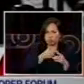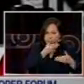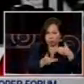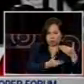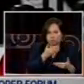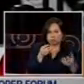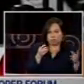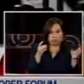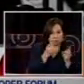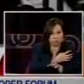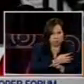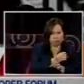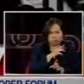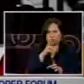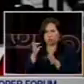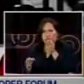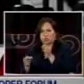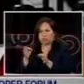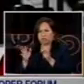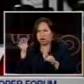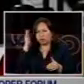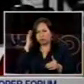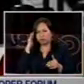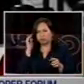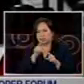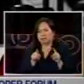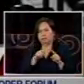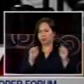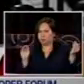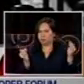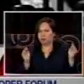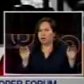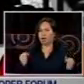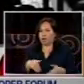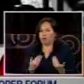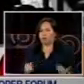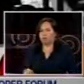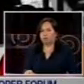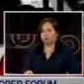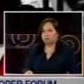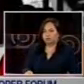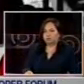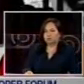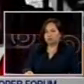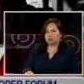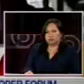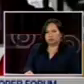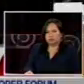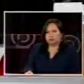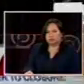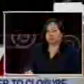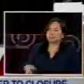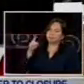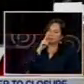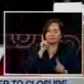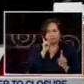distinguishes between revenge, paghihigante, at hustisya?